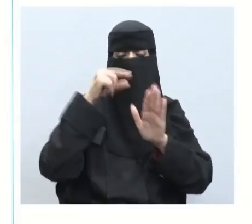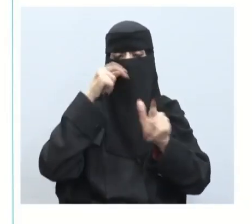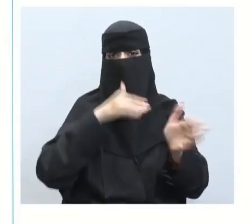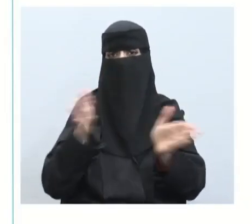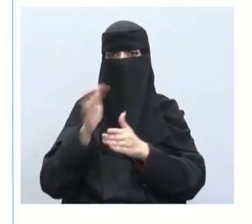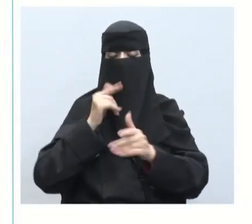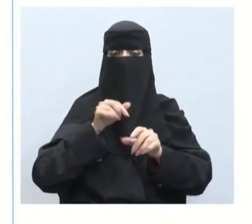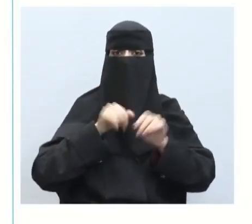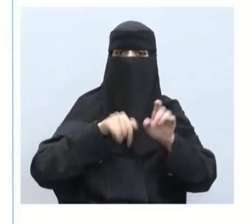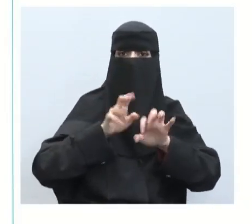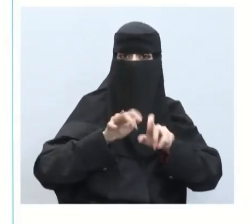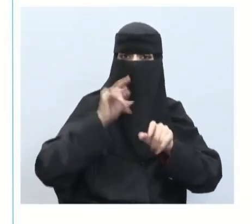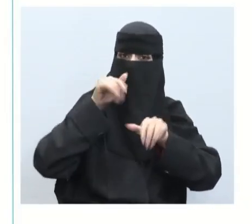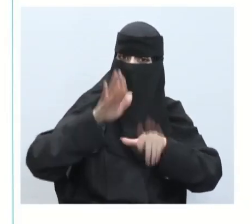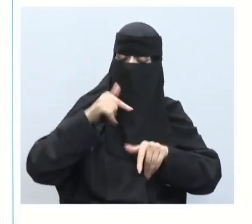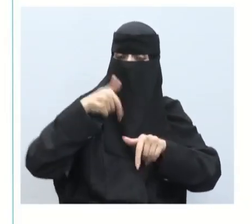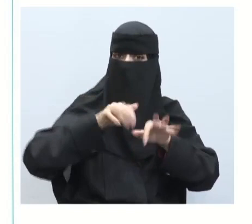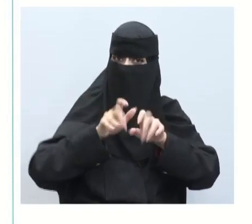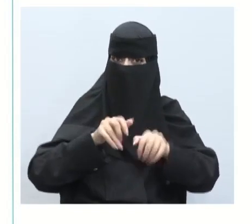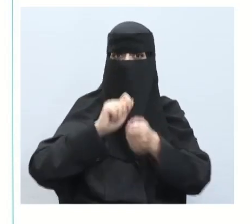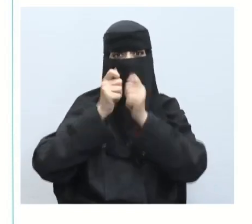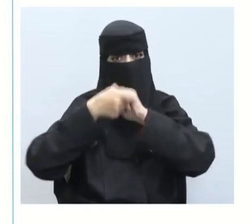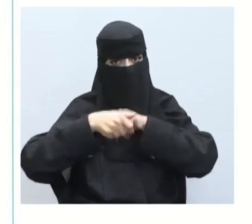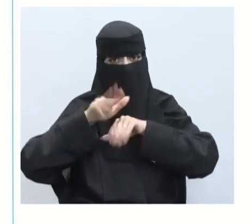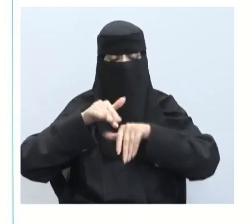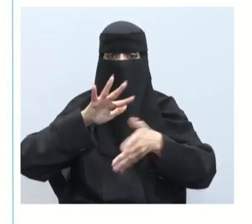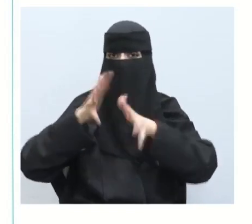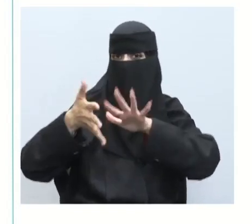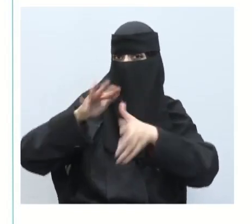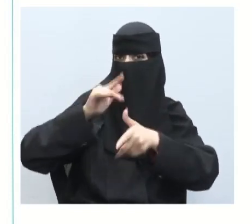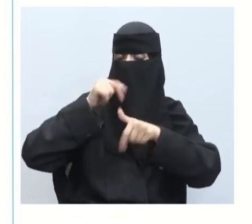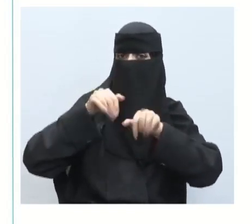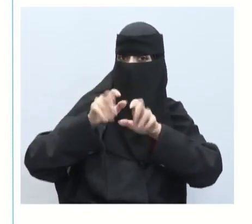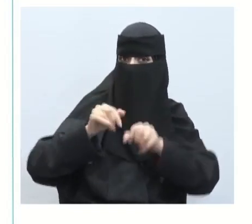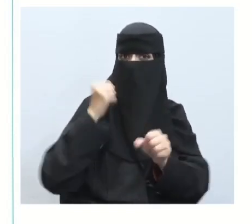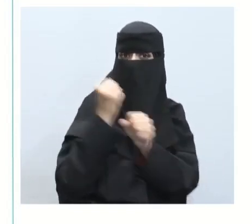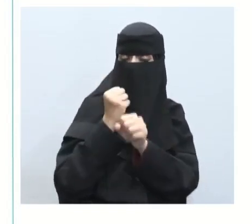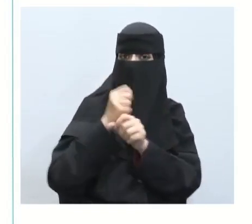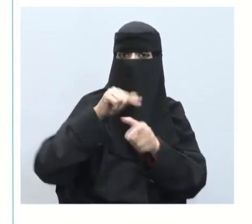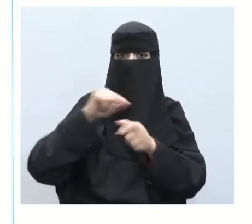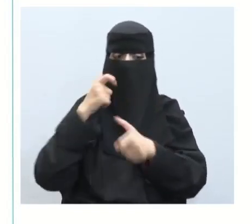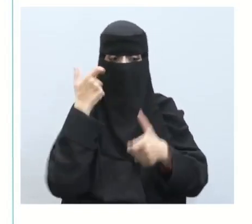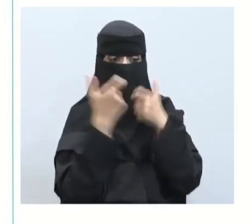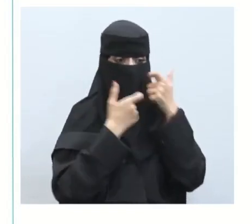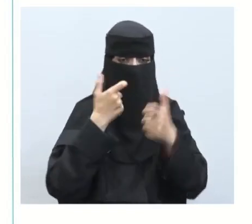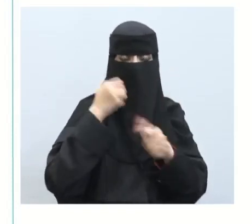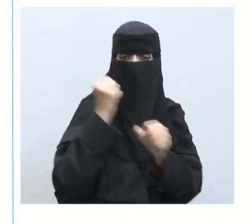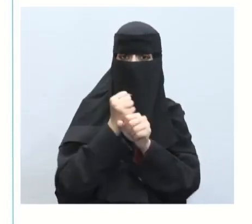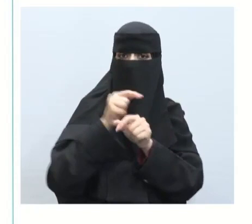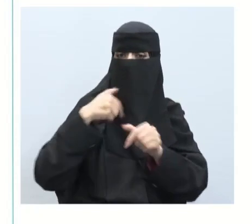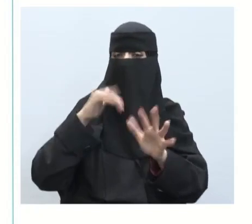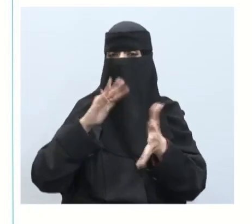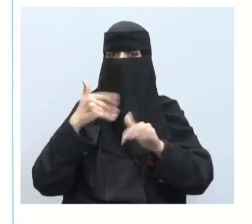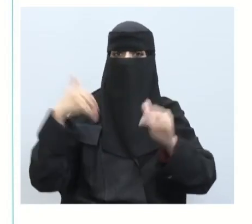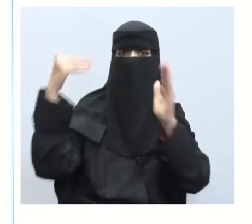ذكرنا التقنيه اصبح هنالك تقنيه متغيره سواء في تقنيه اداء العمل او مراقبه العمل او حتى